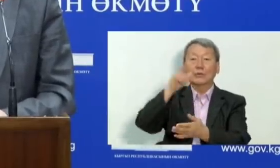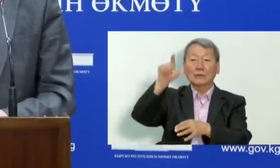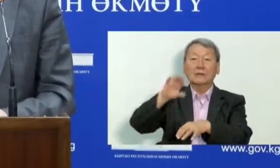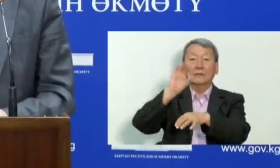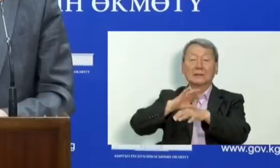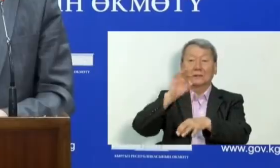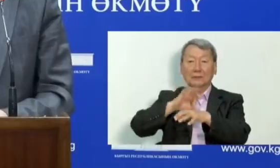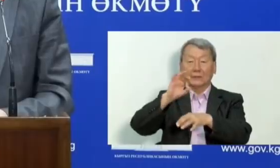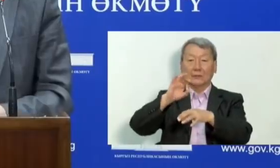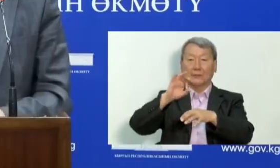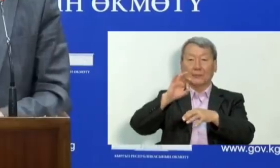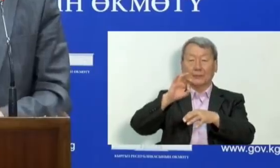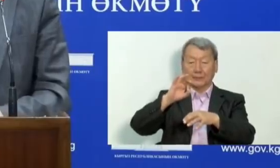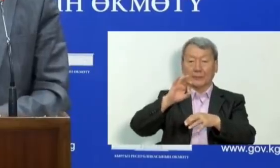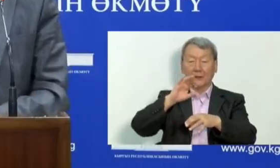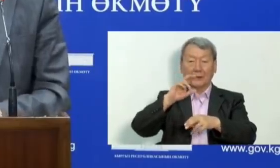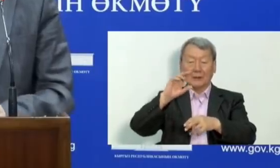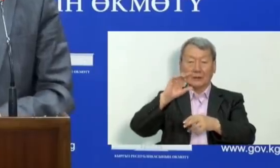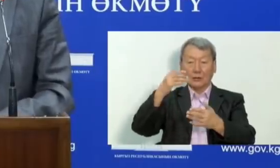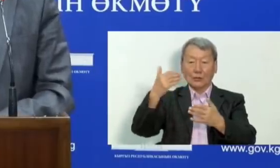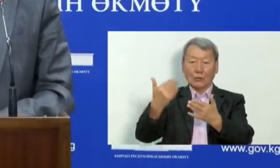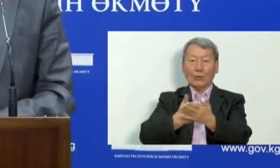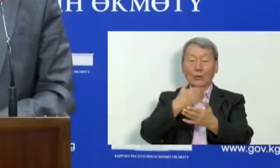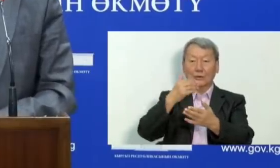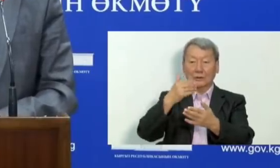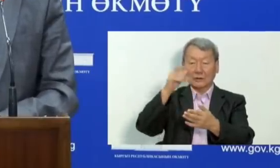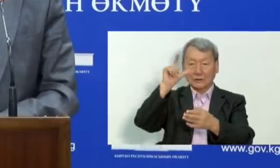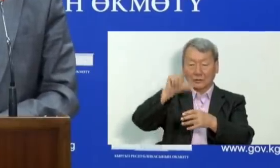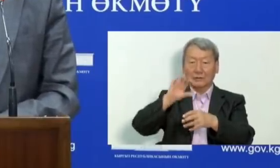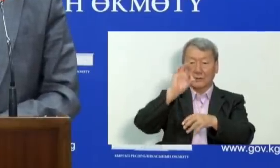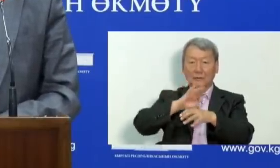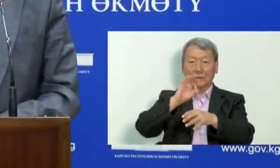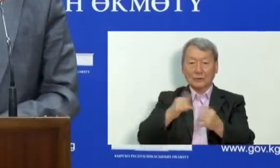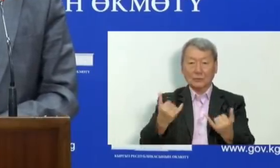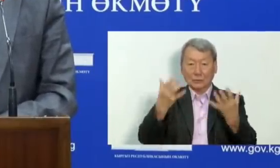ушул табылган учурлар каттоого алынып, бүгүнкү күнү